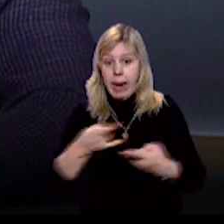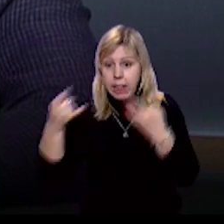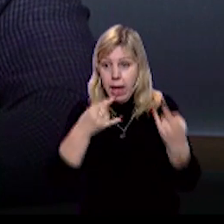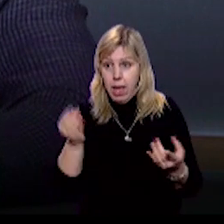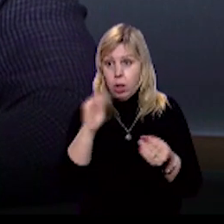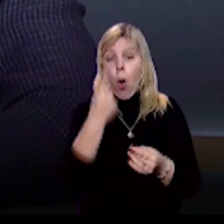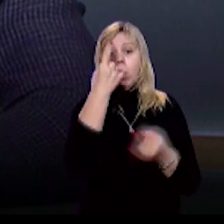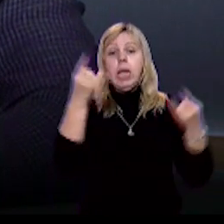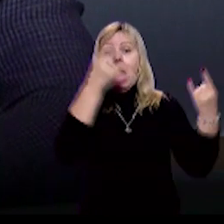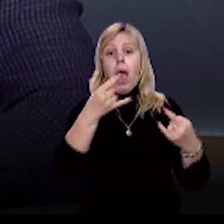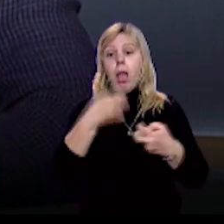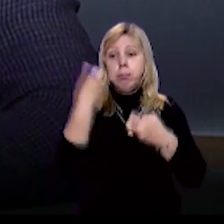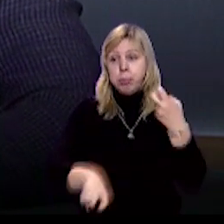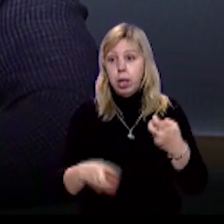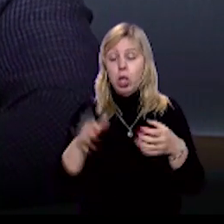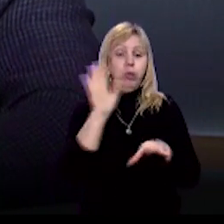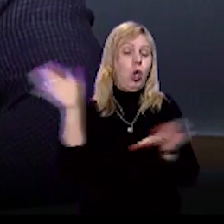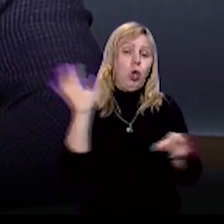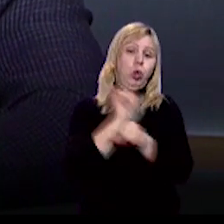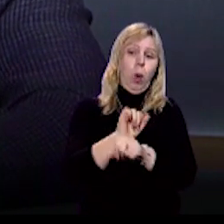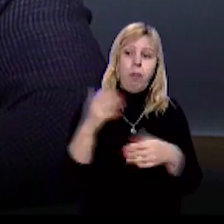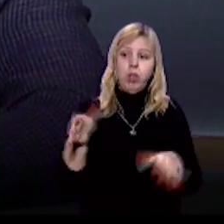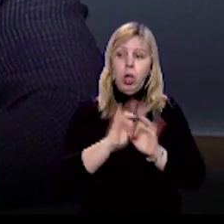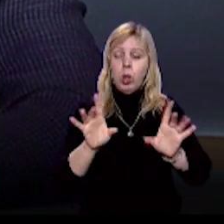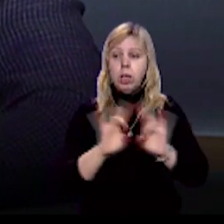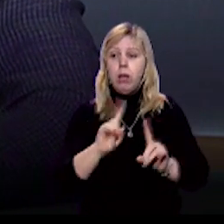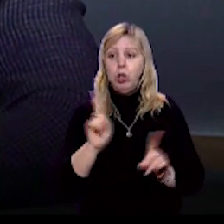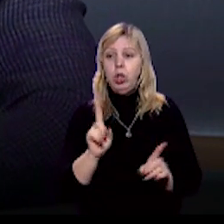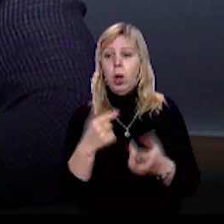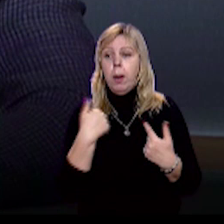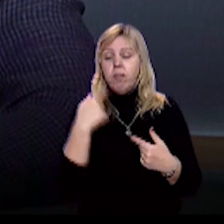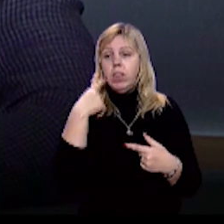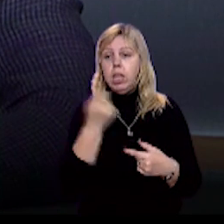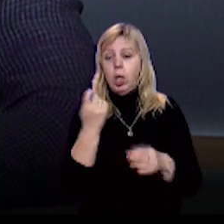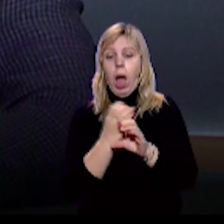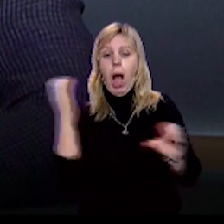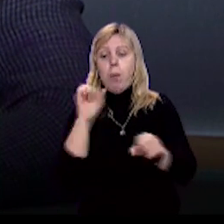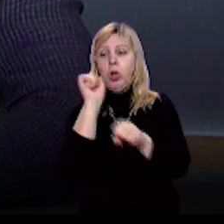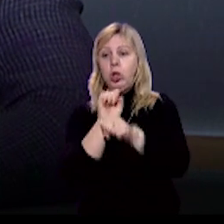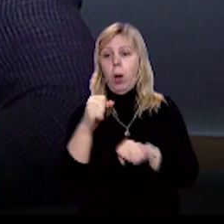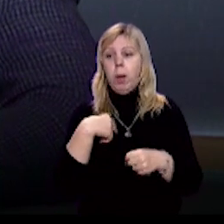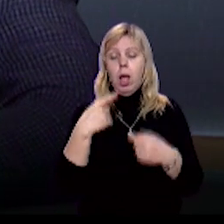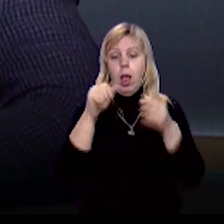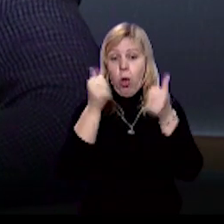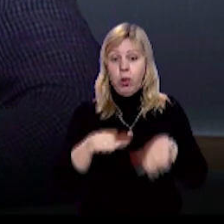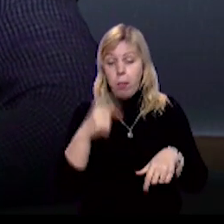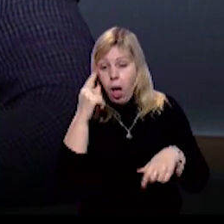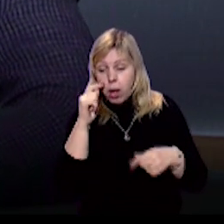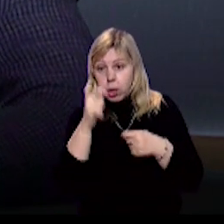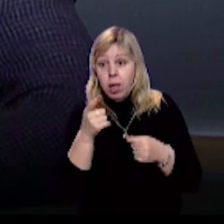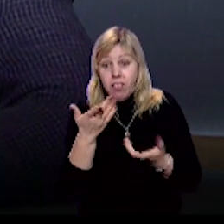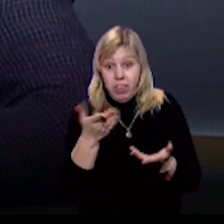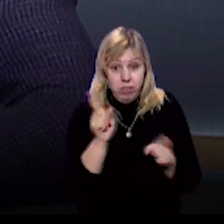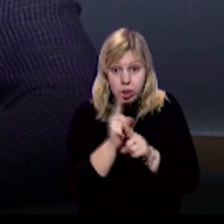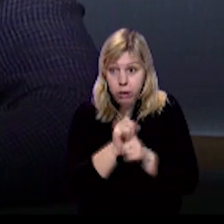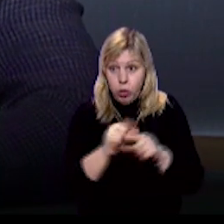там кажуть, один рентген поламався, все, стоп. Вони розказують нам, що в неділю каміон стоп, тому вони не оформляють. Хоча я кажу, а ви